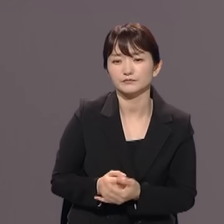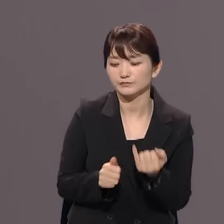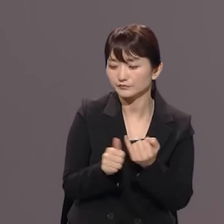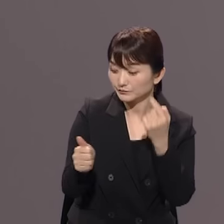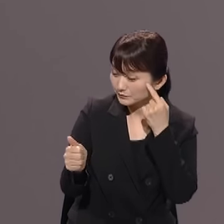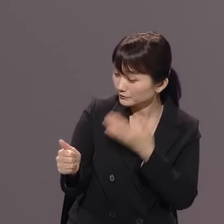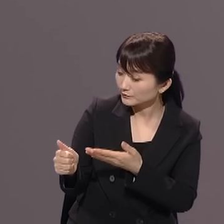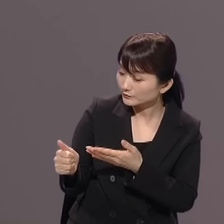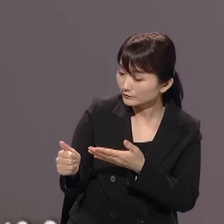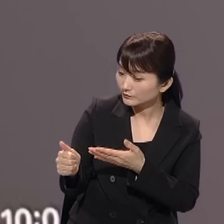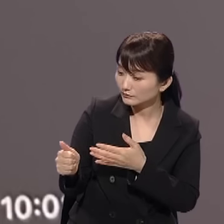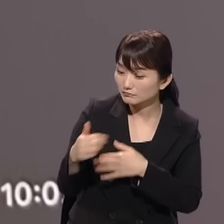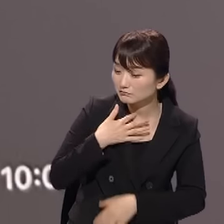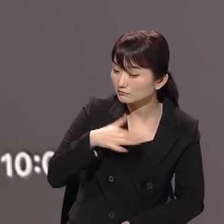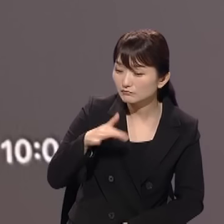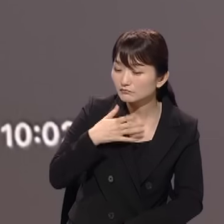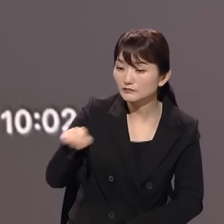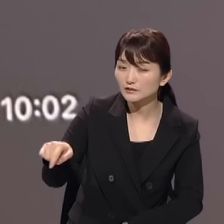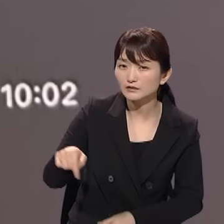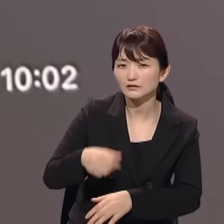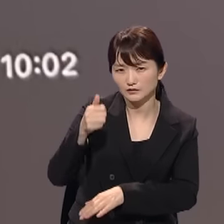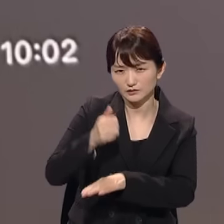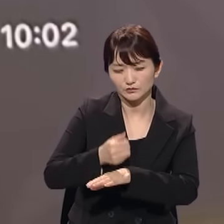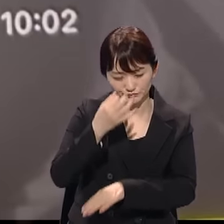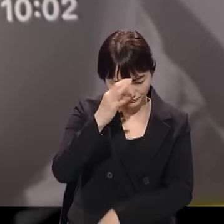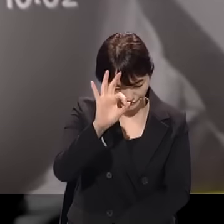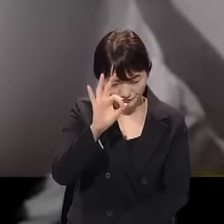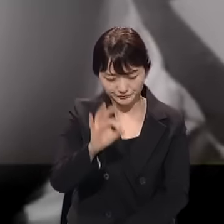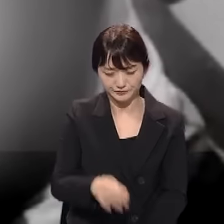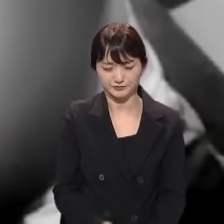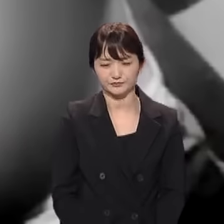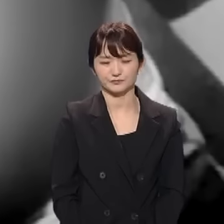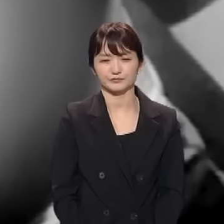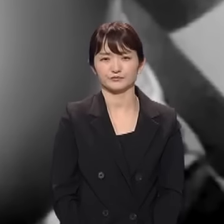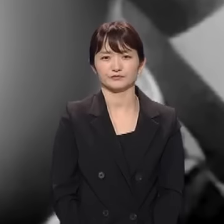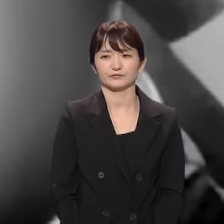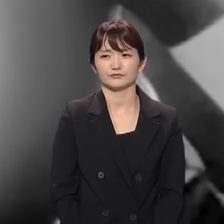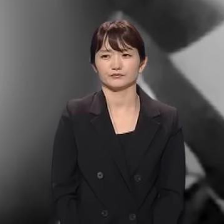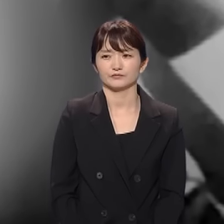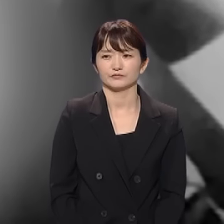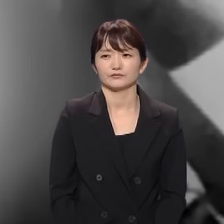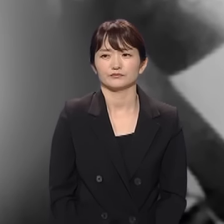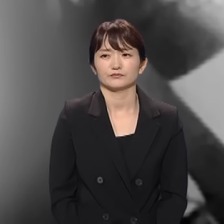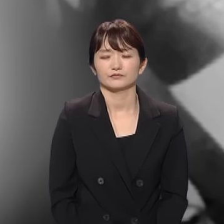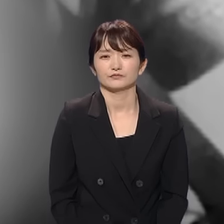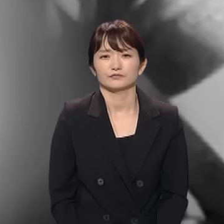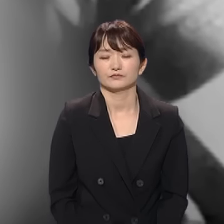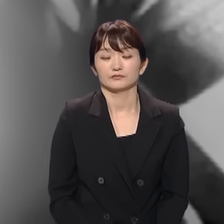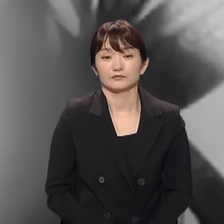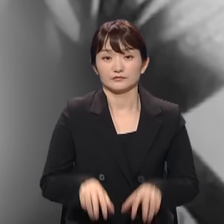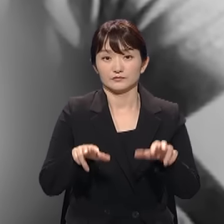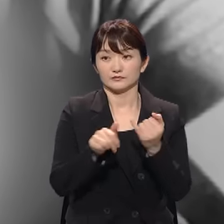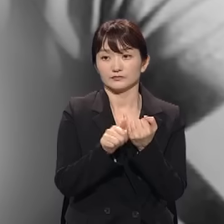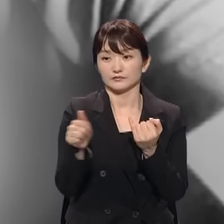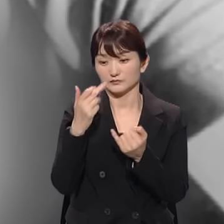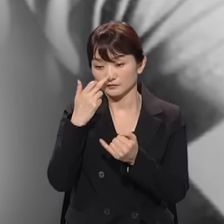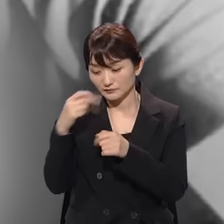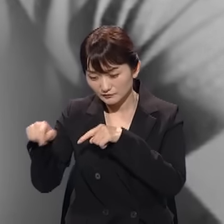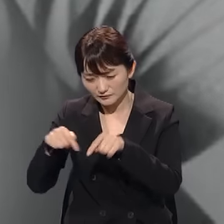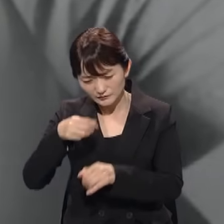결국 불륜 사실을 인정했다고 합니다. 예, 지금 남편 그러니까 코치